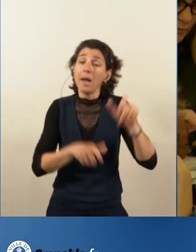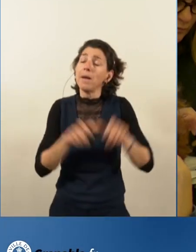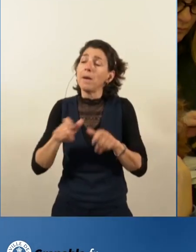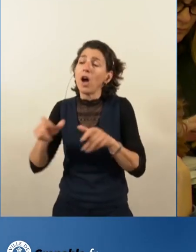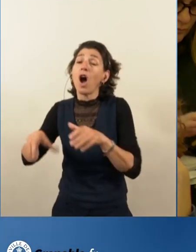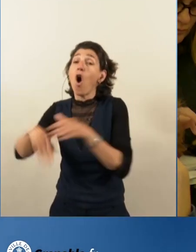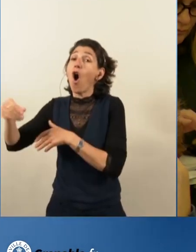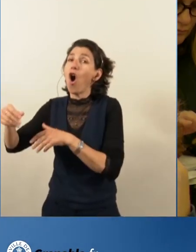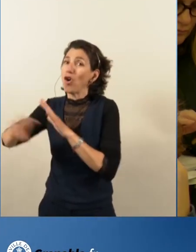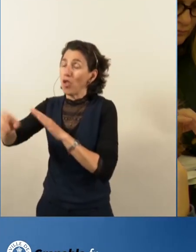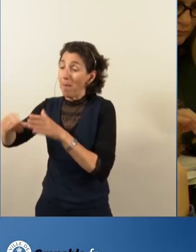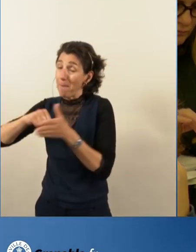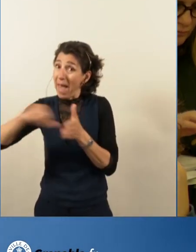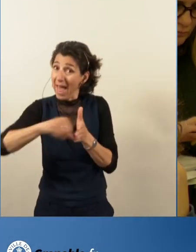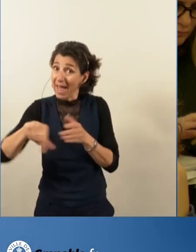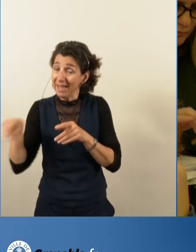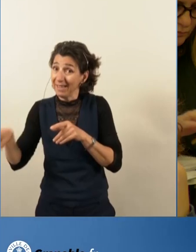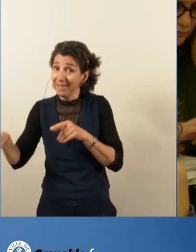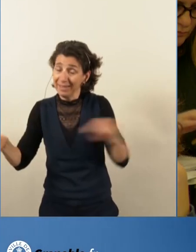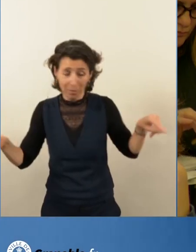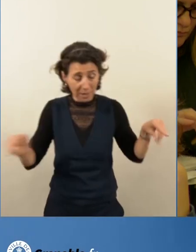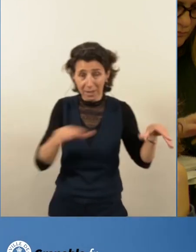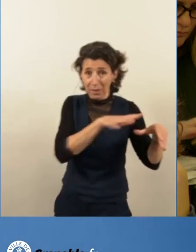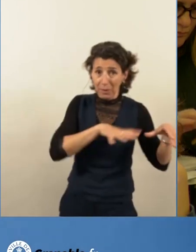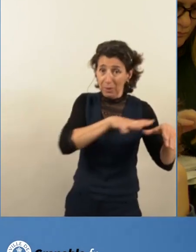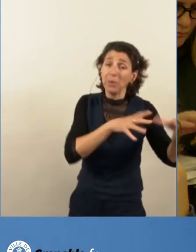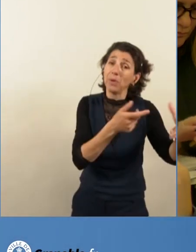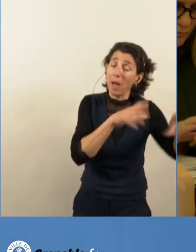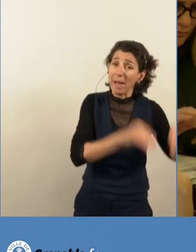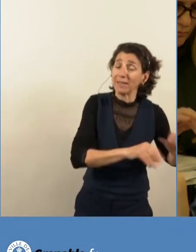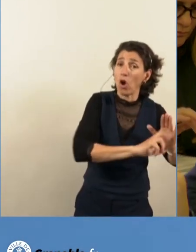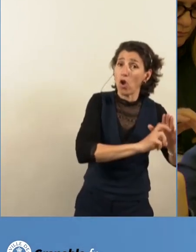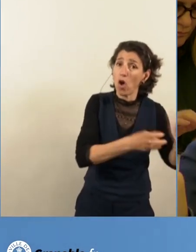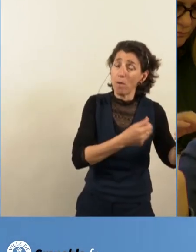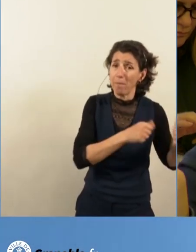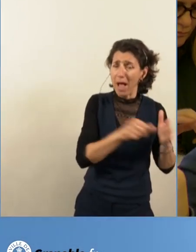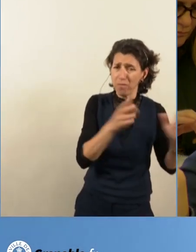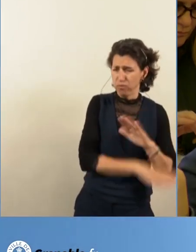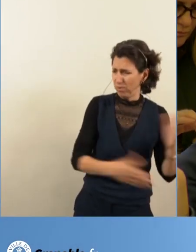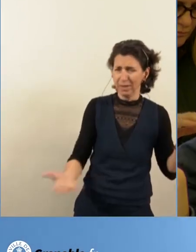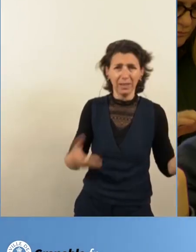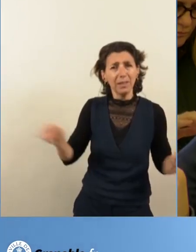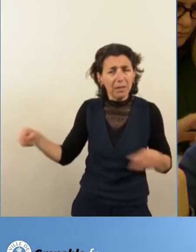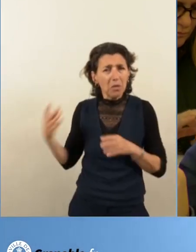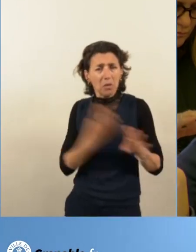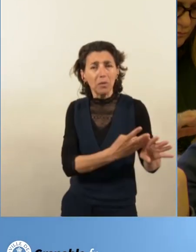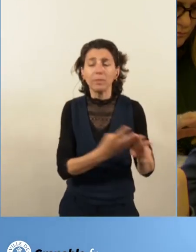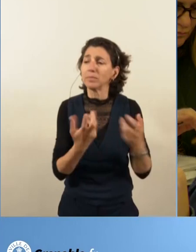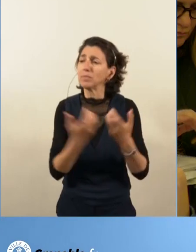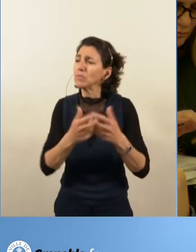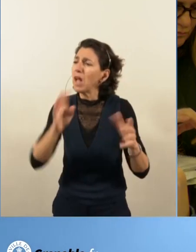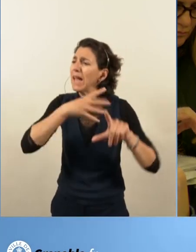des équipements qui sont à Rayonnement d'intérêt métropolitain la nouvelle grille tarifaire du Conservatoire adopte par exemple une courbe plus creusée